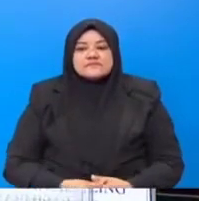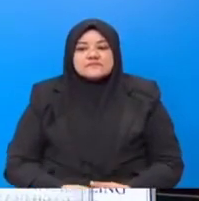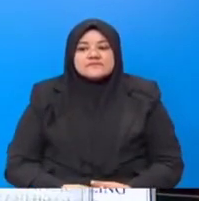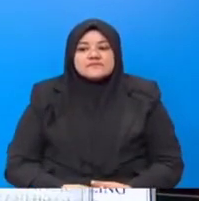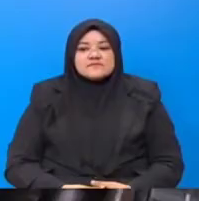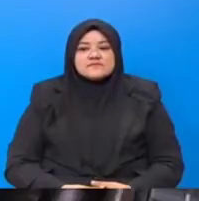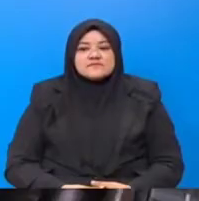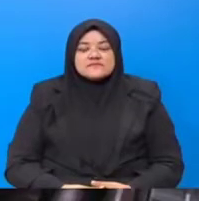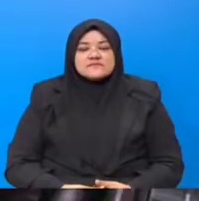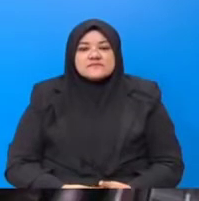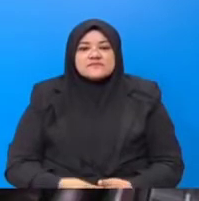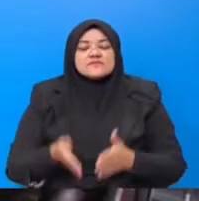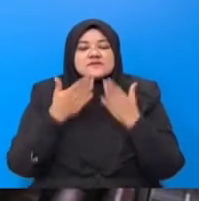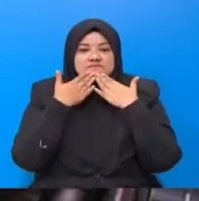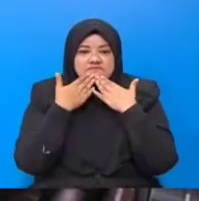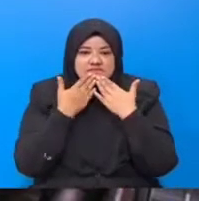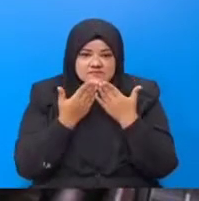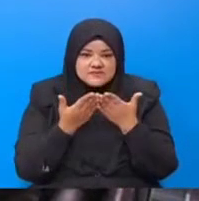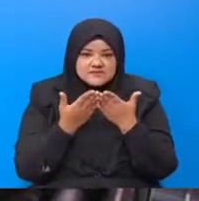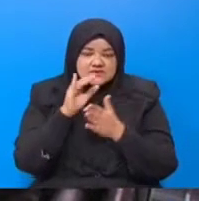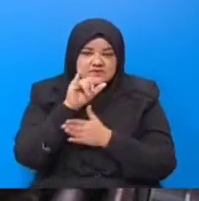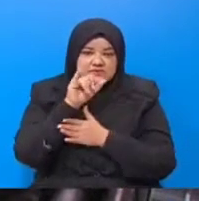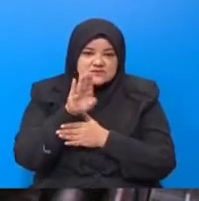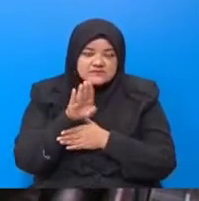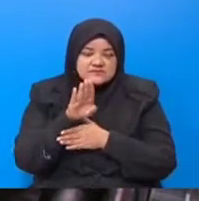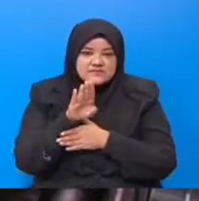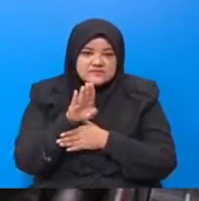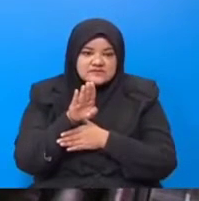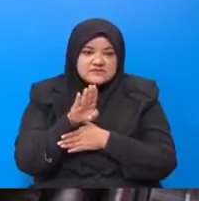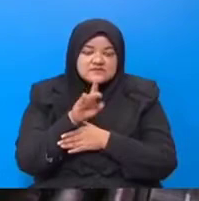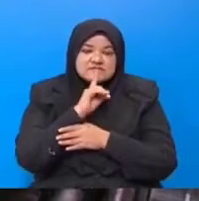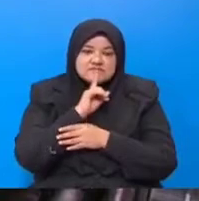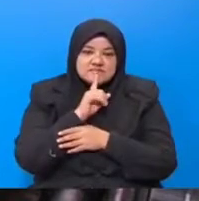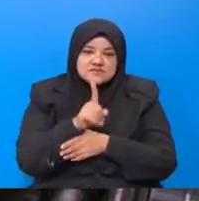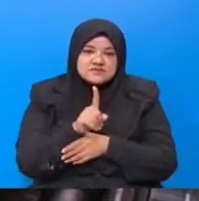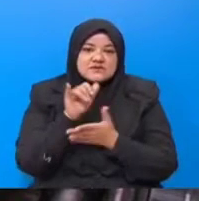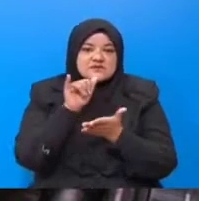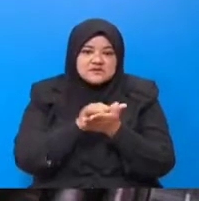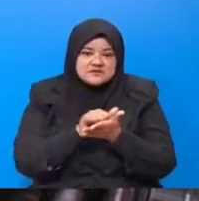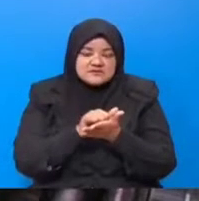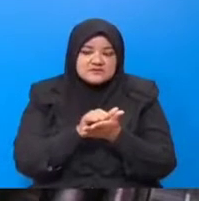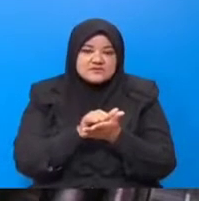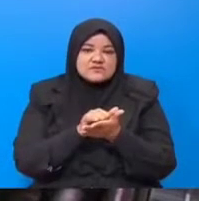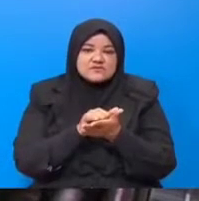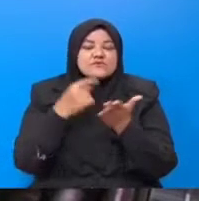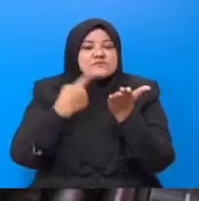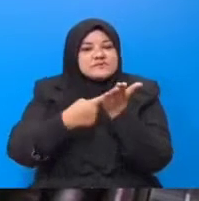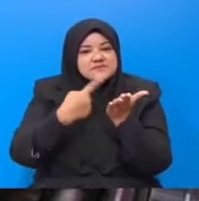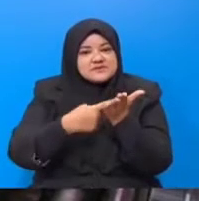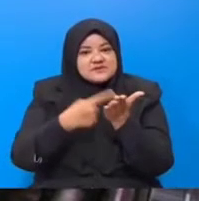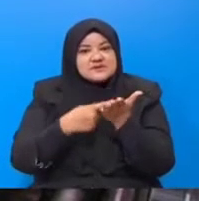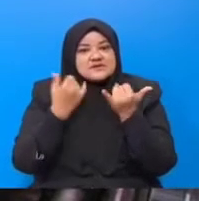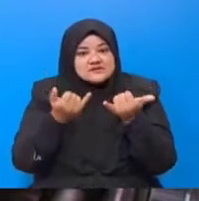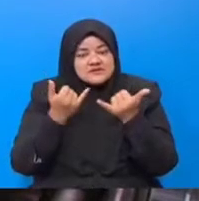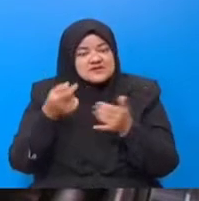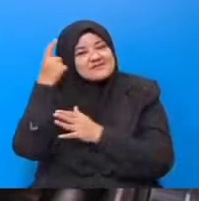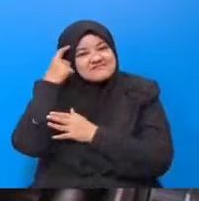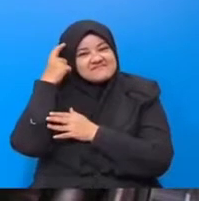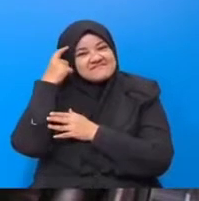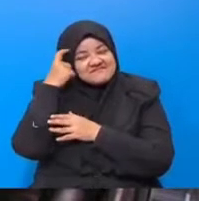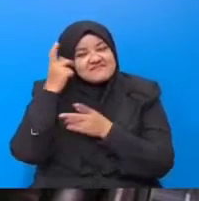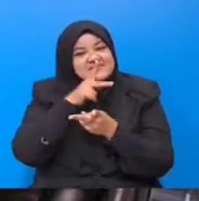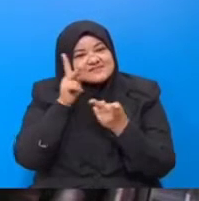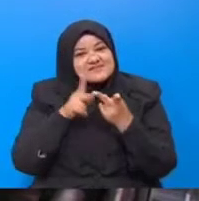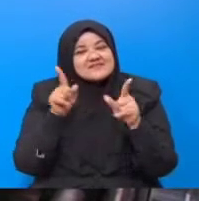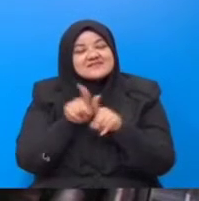a Hai semoga sih website Nite yang sebenarnya itu adalah antara perbincangan yang sedang dipikir-pikir